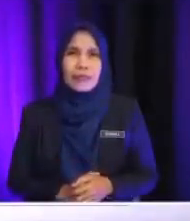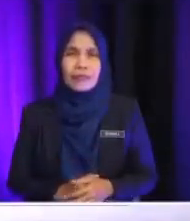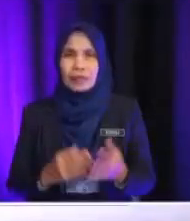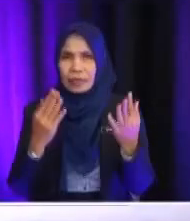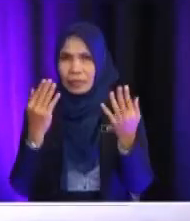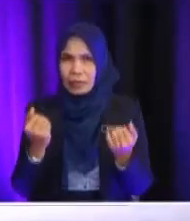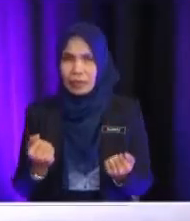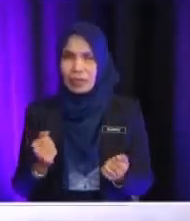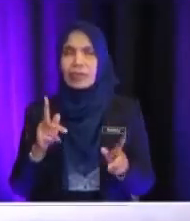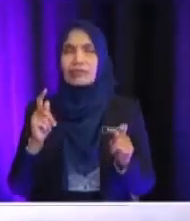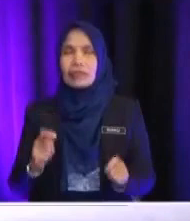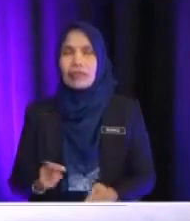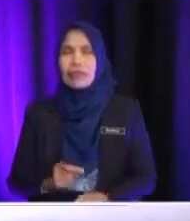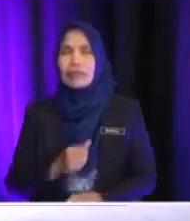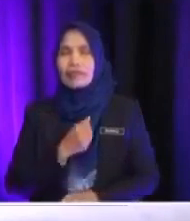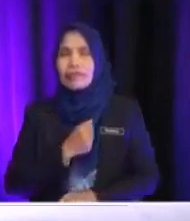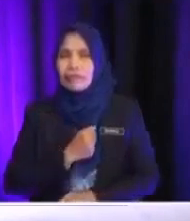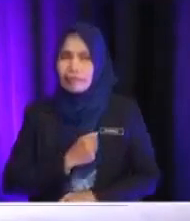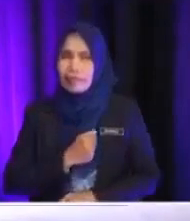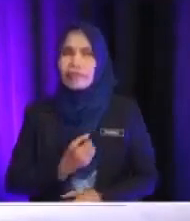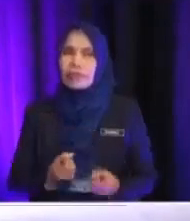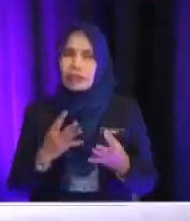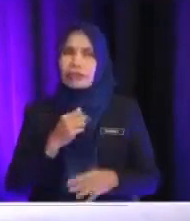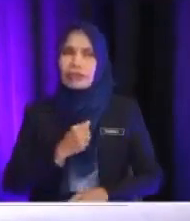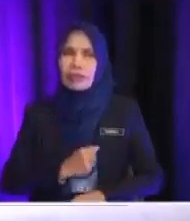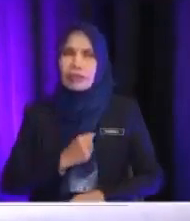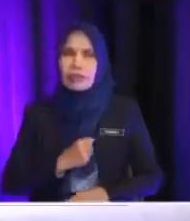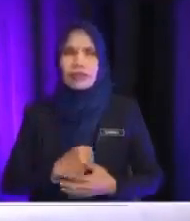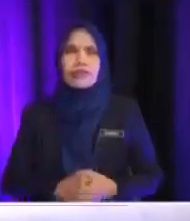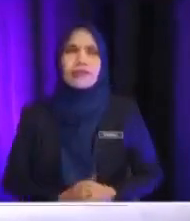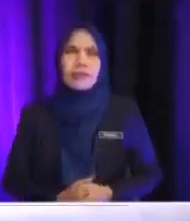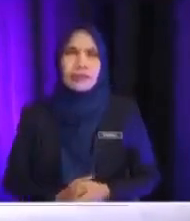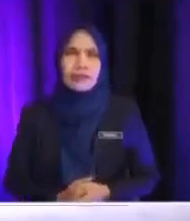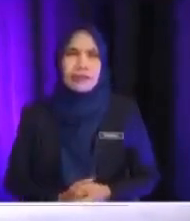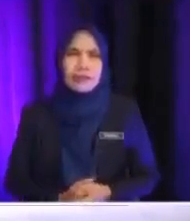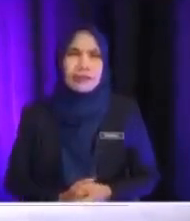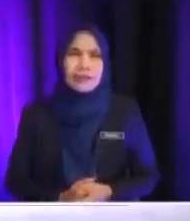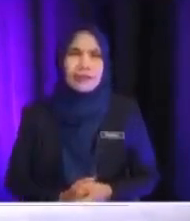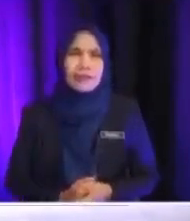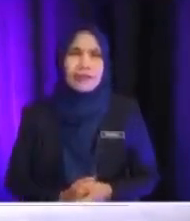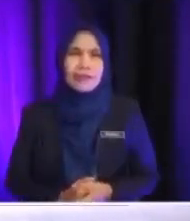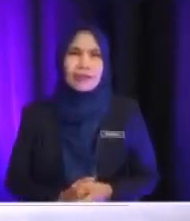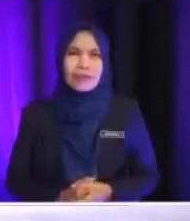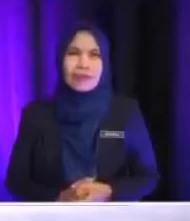memerlukan kesabaran yang tinggi. Ya, betul. Okey.